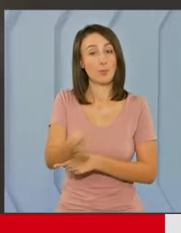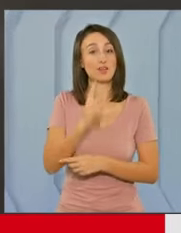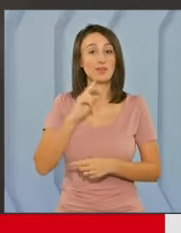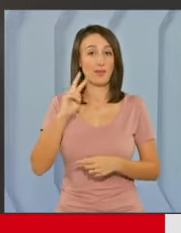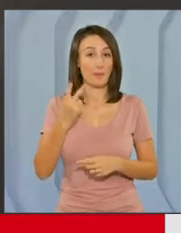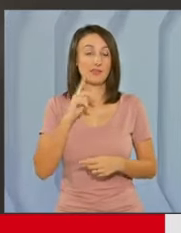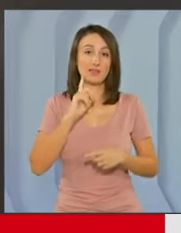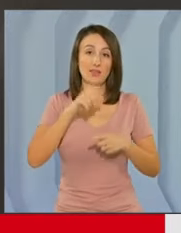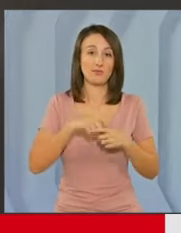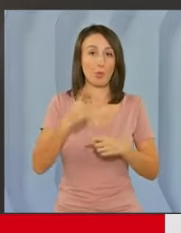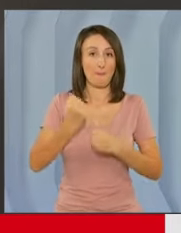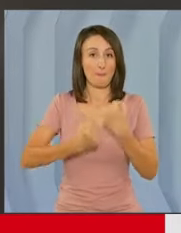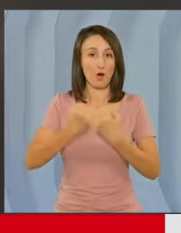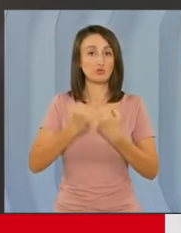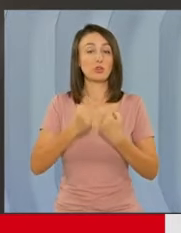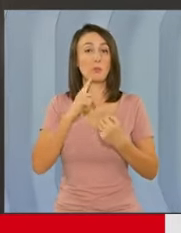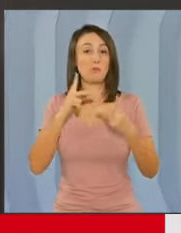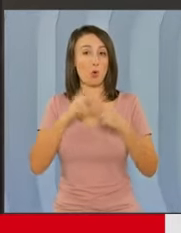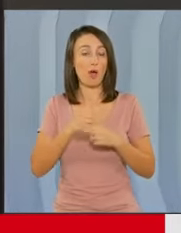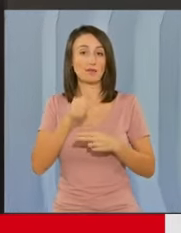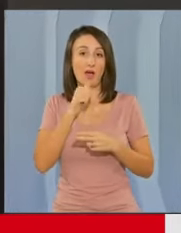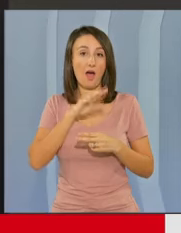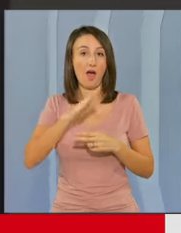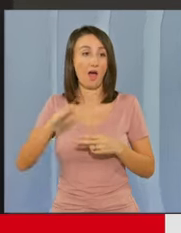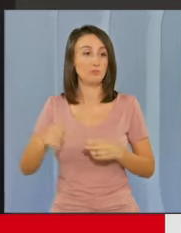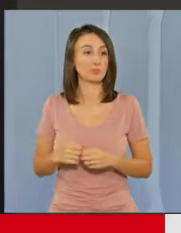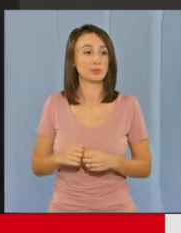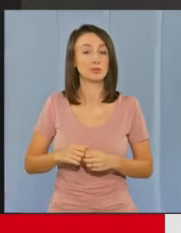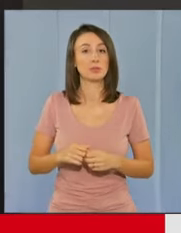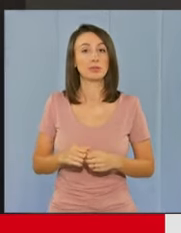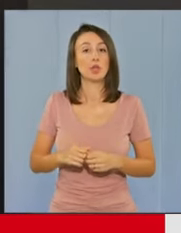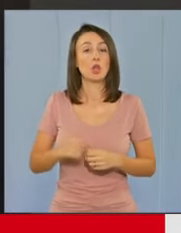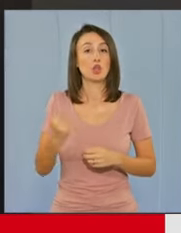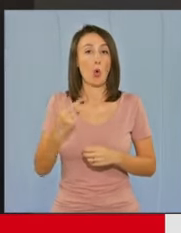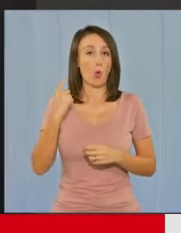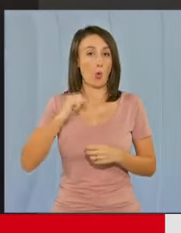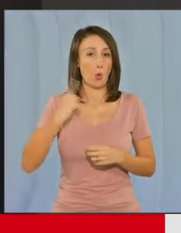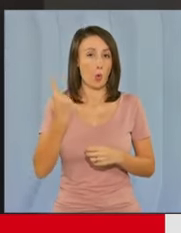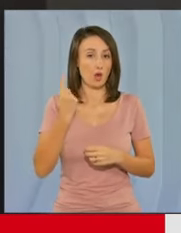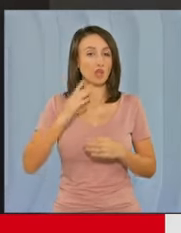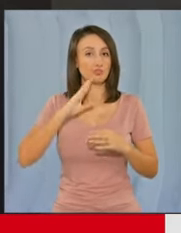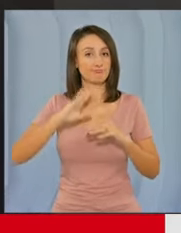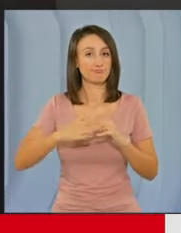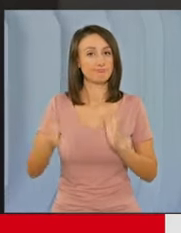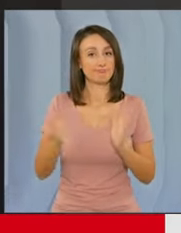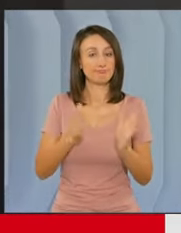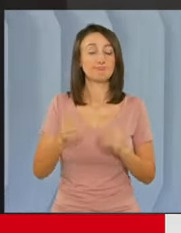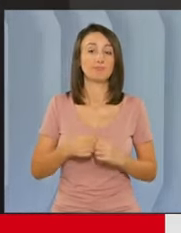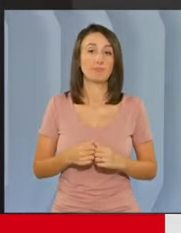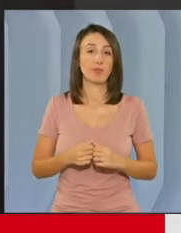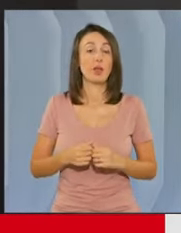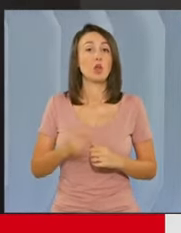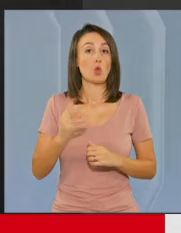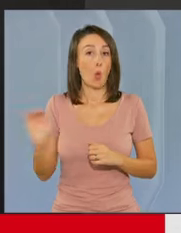solicitați să intervină în cazul unui autoturism blocat în apă între localitățile Medgidia și Cuza Vodă potrivit martorilor în autoturism se